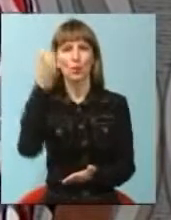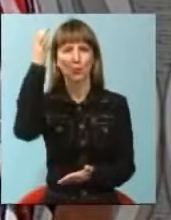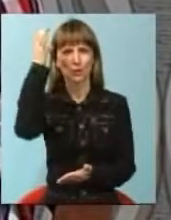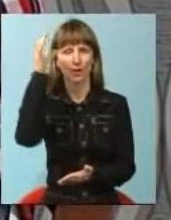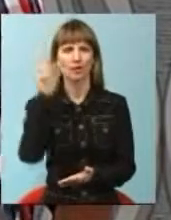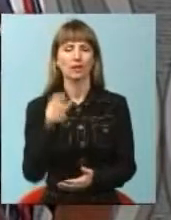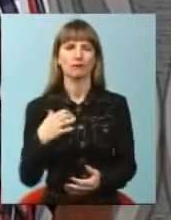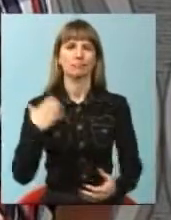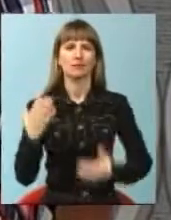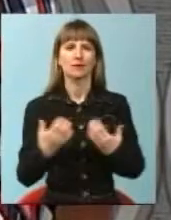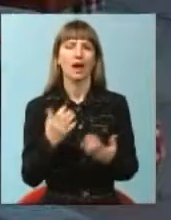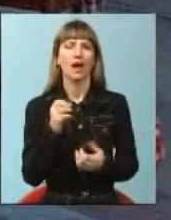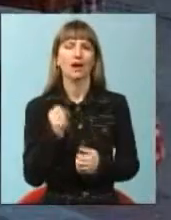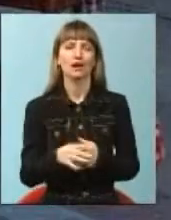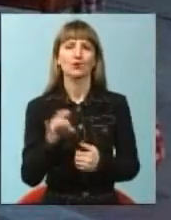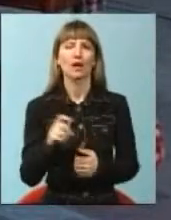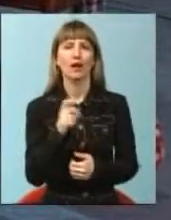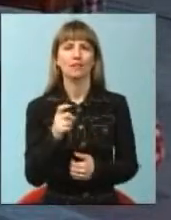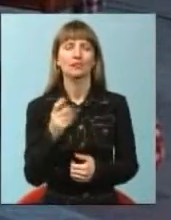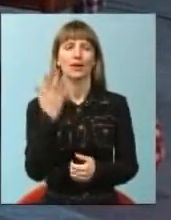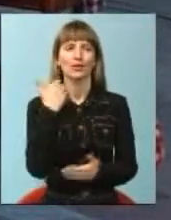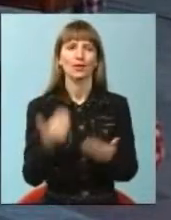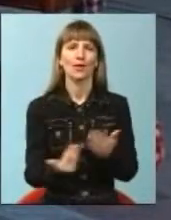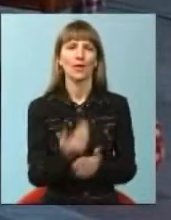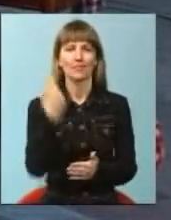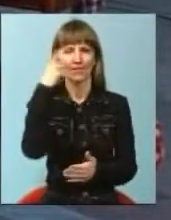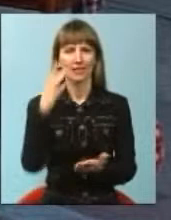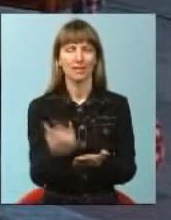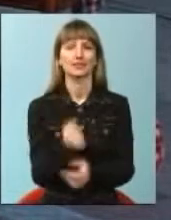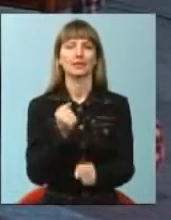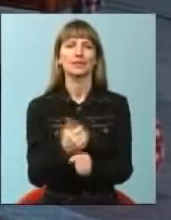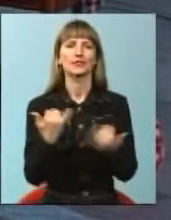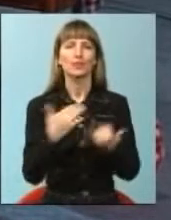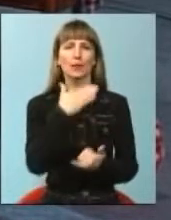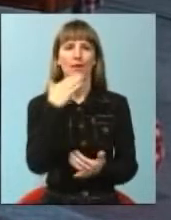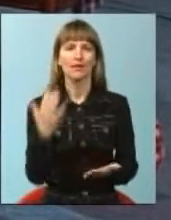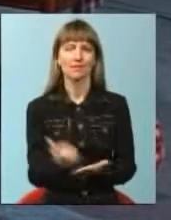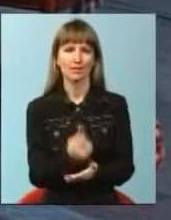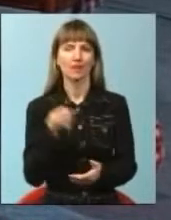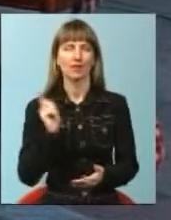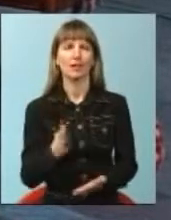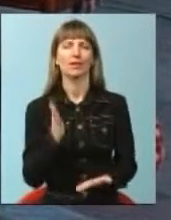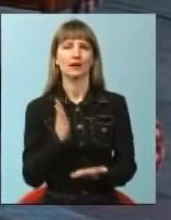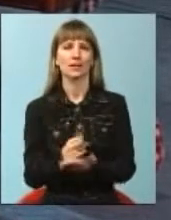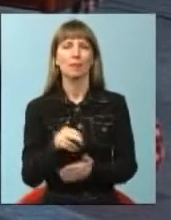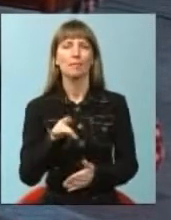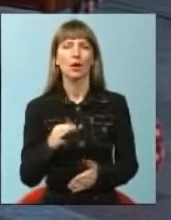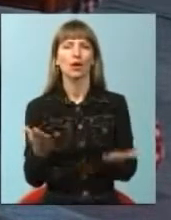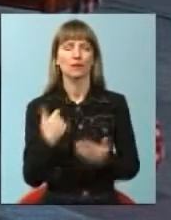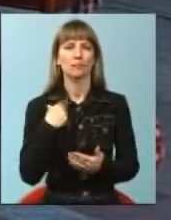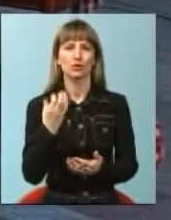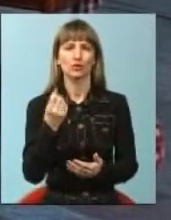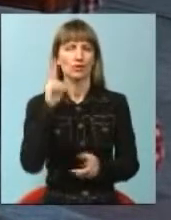вчених клопочуться, щоразу якісь нові винаходи вони створюють. І сьогодні дуже багато винаходів, реально таке є, про які ми навіть і